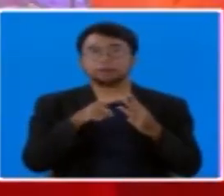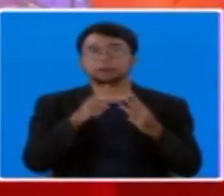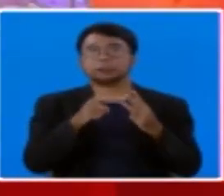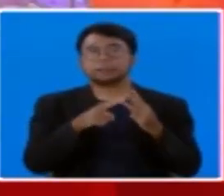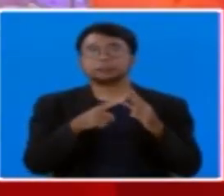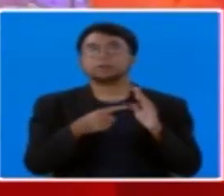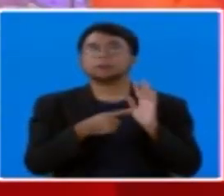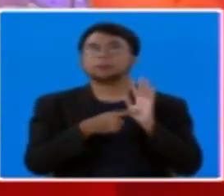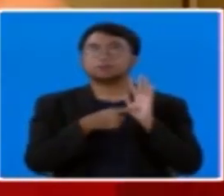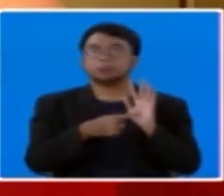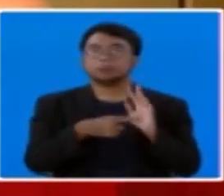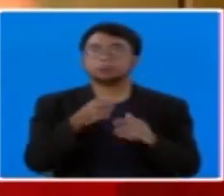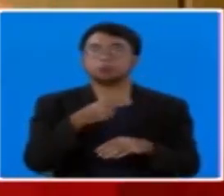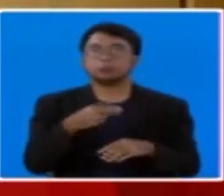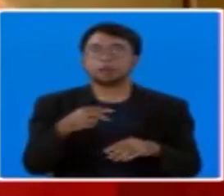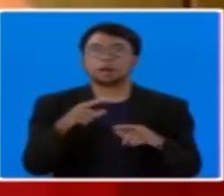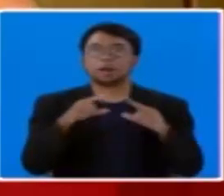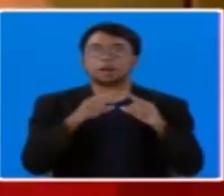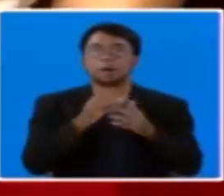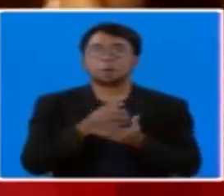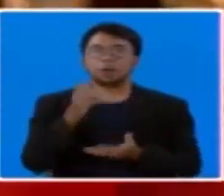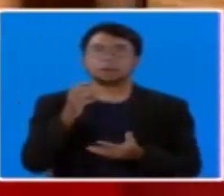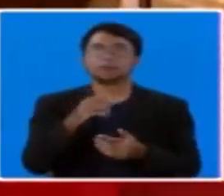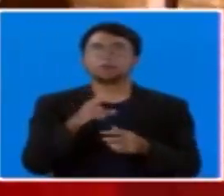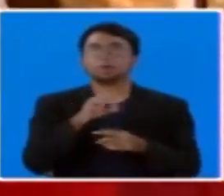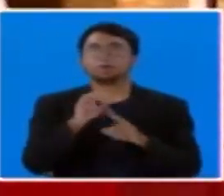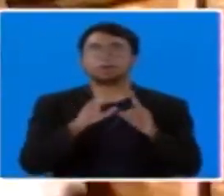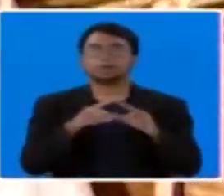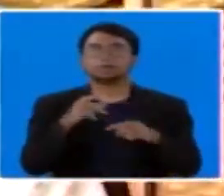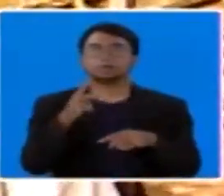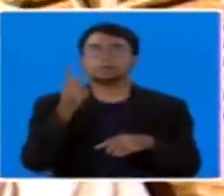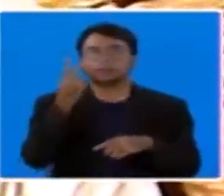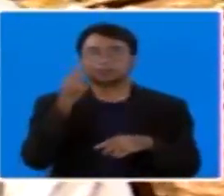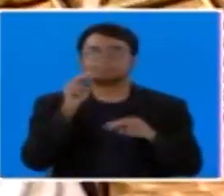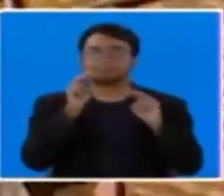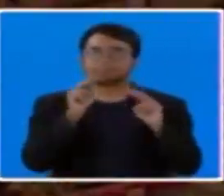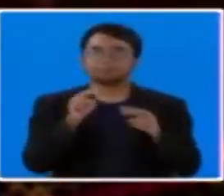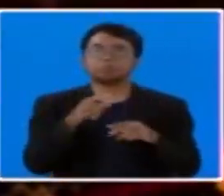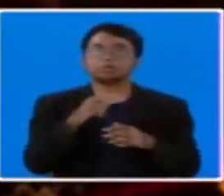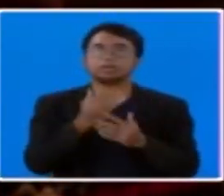Purba di ajang Indonesia Award 2019 dan saksikan kemeriahannya.